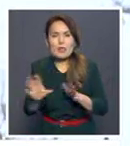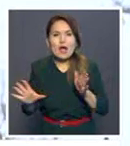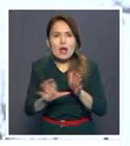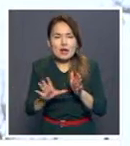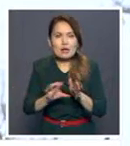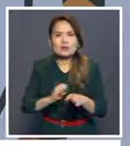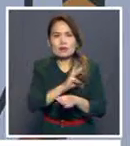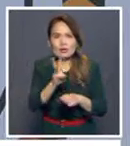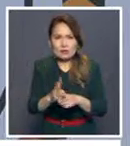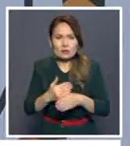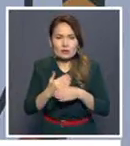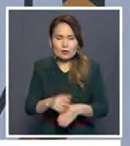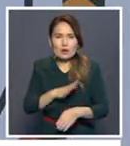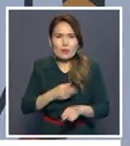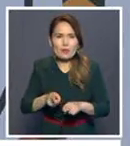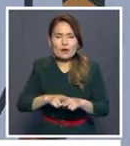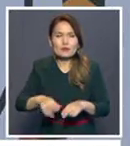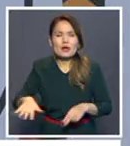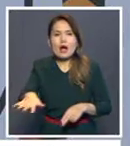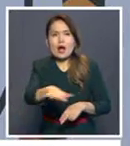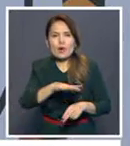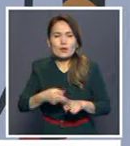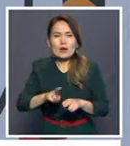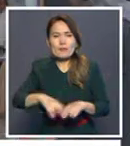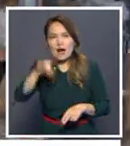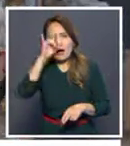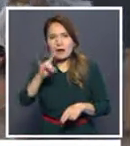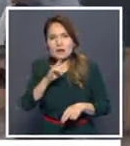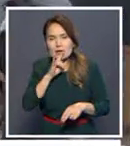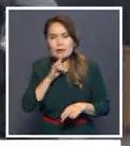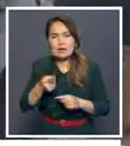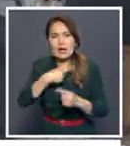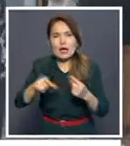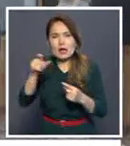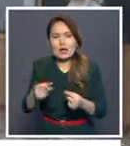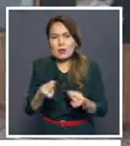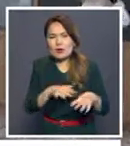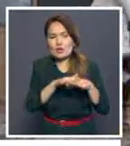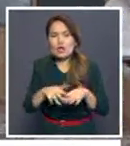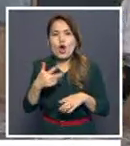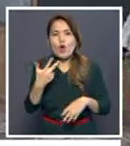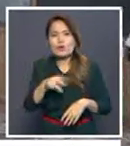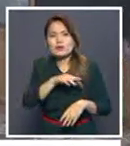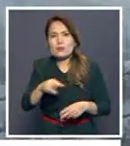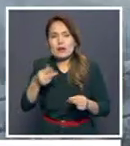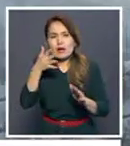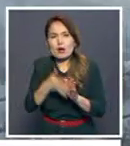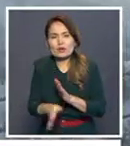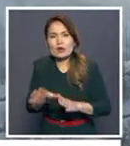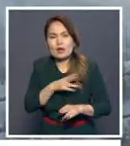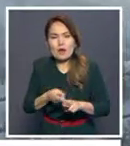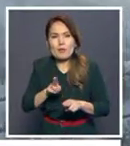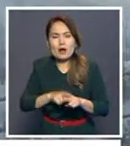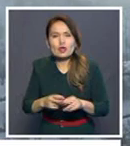құжаттарына көмектесеміз. Ой-Қарағай тау-шаңғы кешеніне отандық инвестор 30 миллиард теңге қаржы құйған. Қазір шаңғы жолының ұзақтығы 13